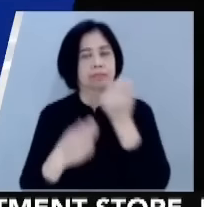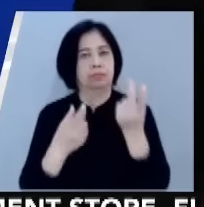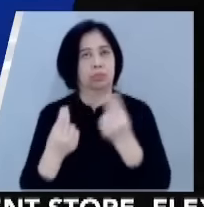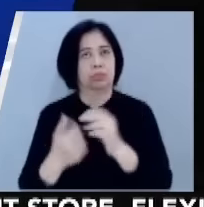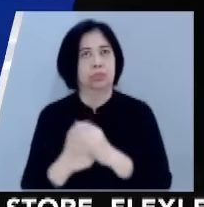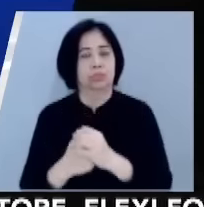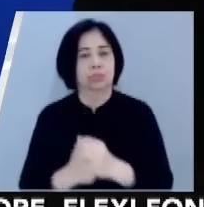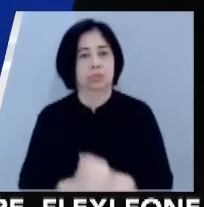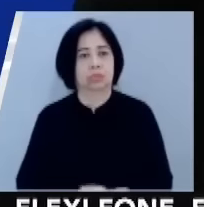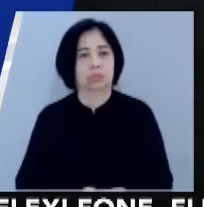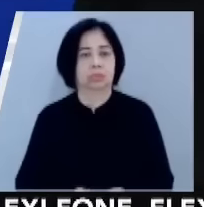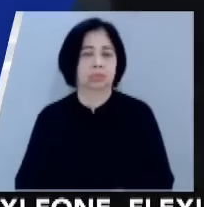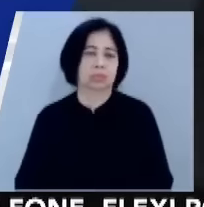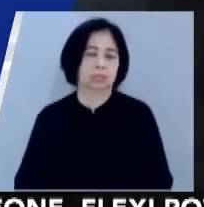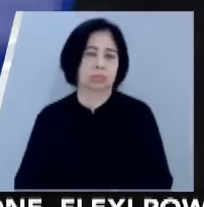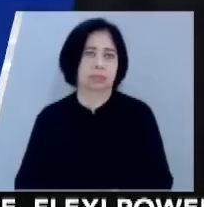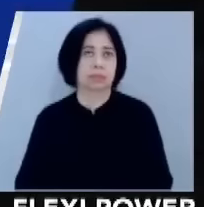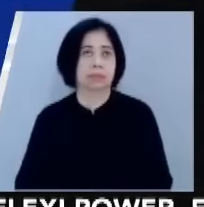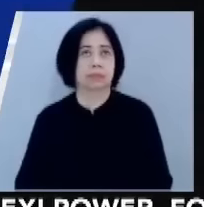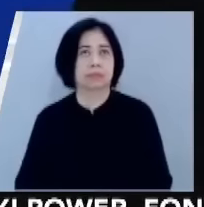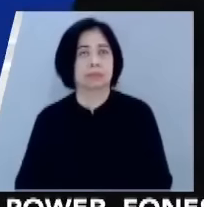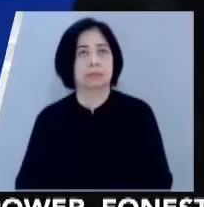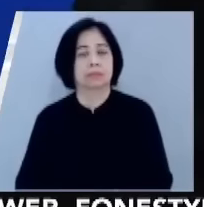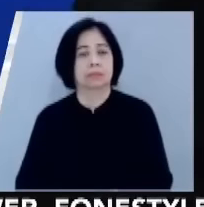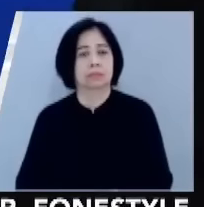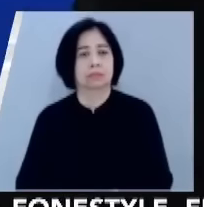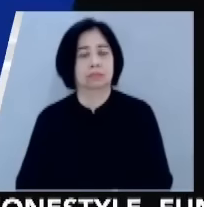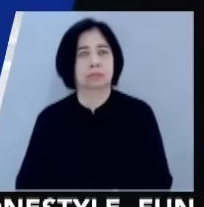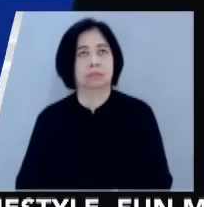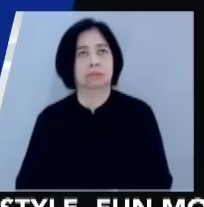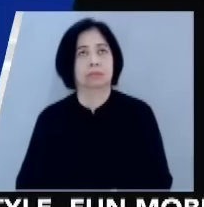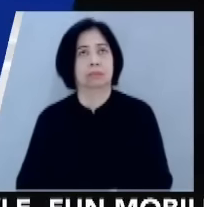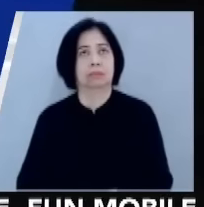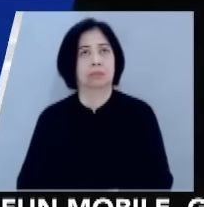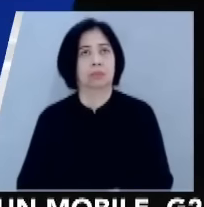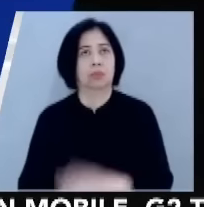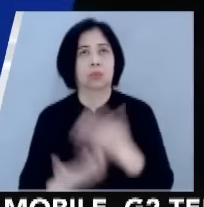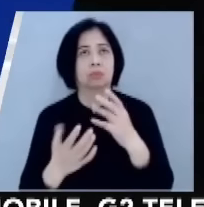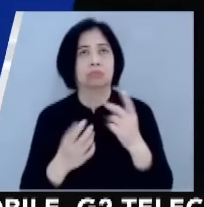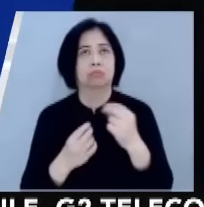kaya yatag sila. Naman, mag-adapt nila sa una, wala din ako gikuha.